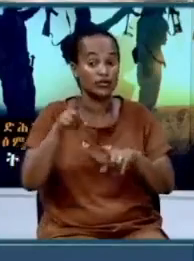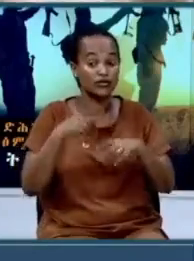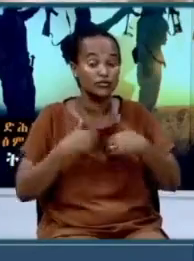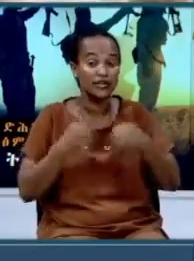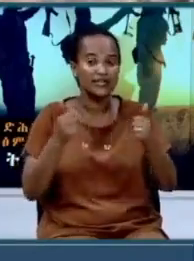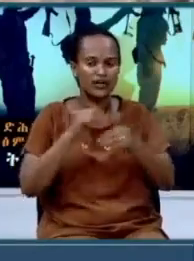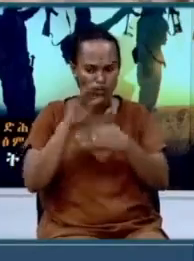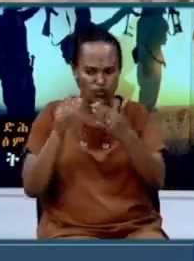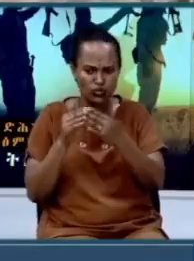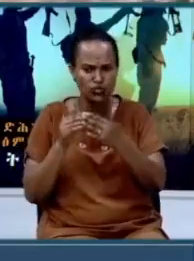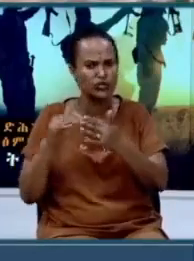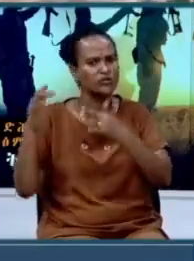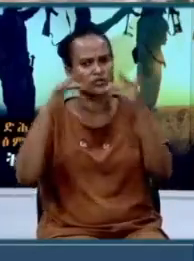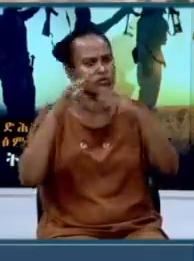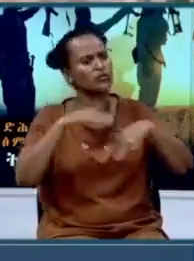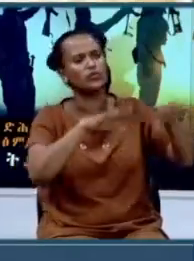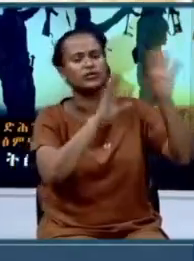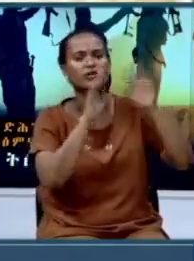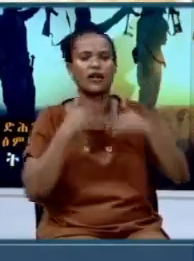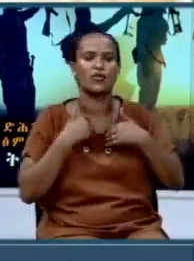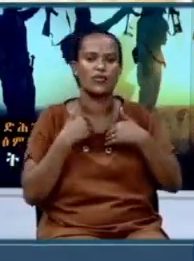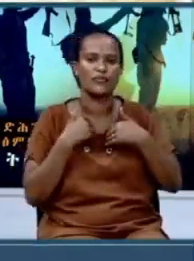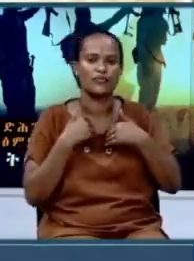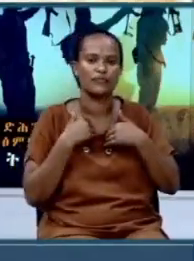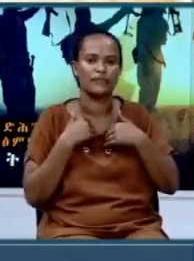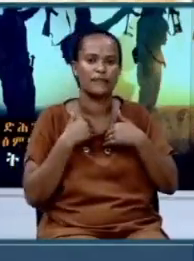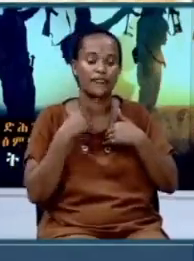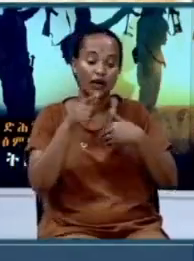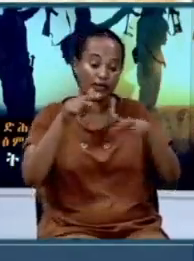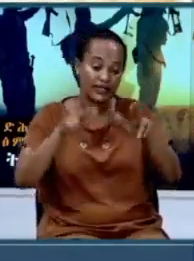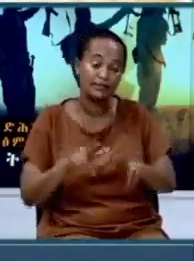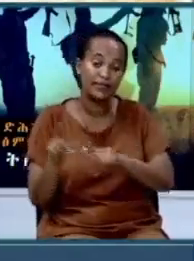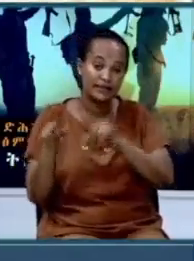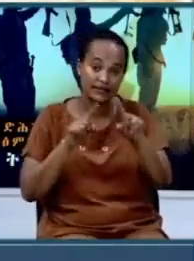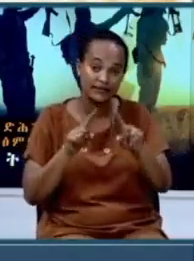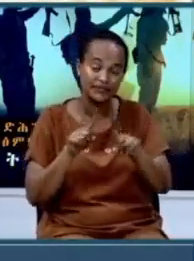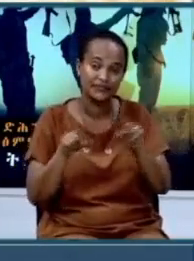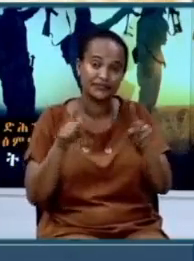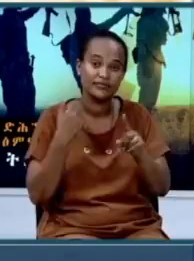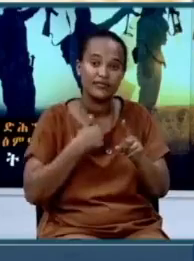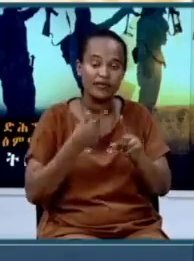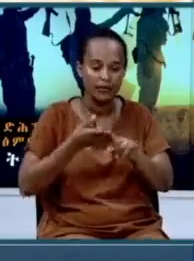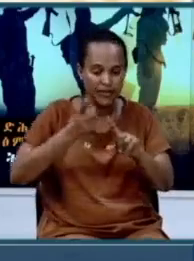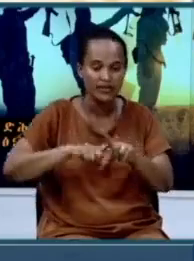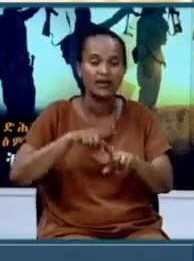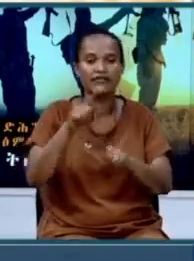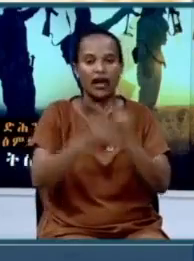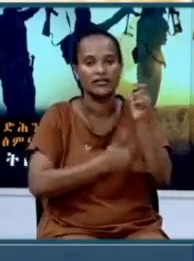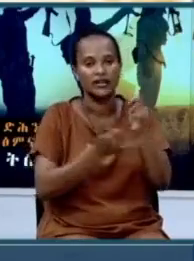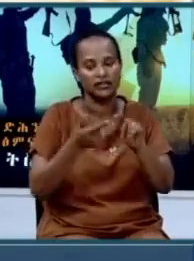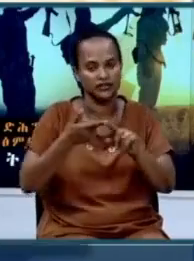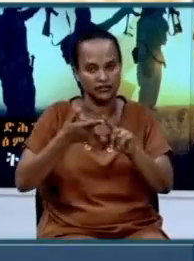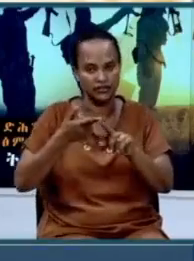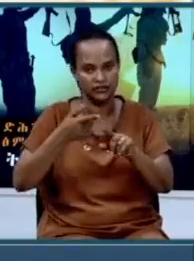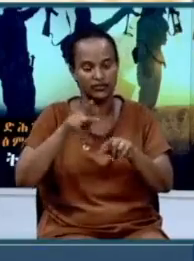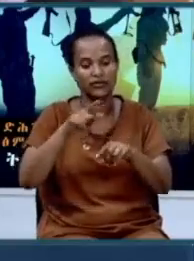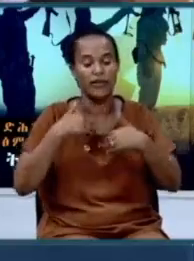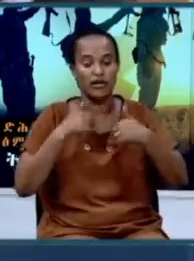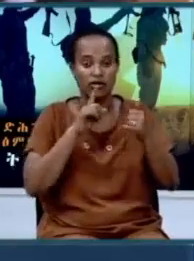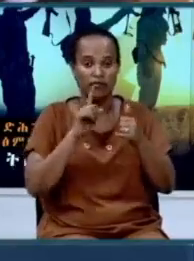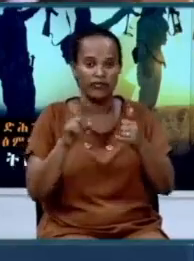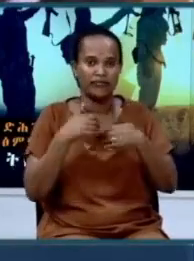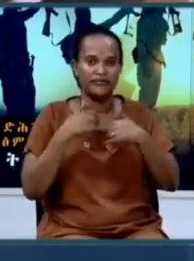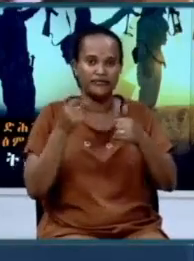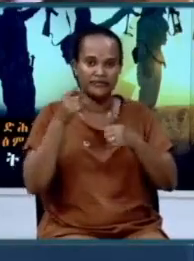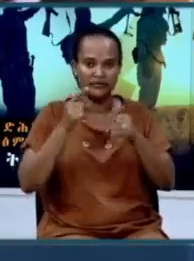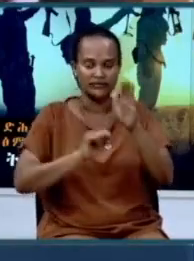ኩሉ ክኸይዳ ሬሰና እውን ኣብታ ክብርቲ መሬትና ንክንቅበር ግን ንዓና ክመልሰና ዝኽእል ኣብቲ ዓድና ንክንቅበር እቲ መንእሰይ እዩ እሞ መንእሰይ